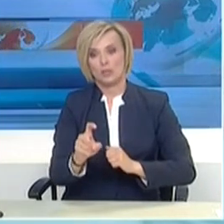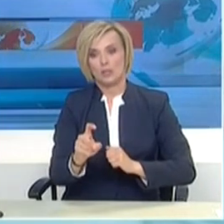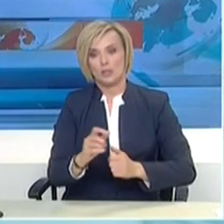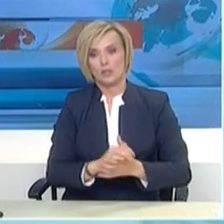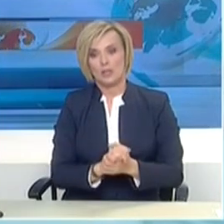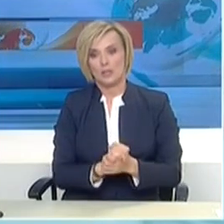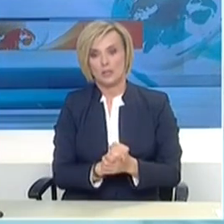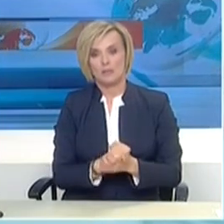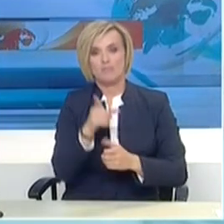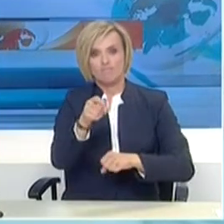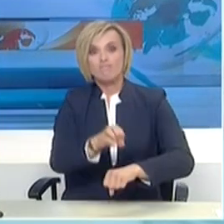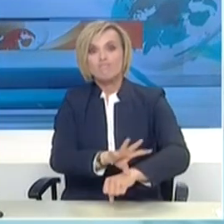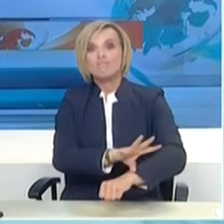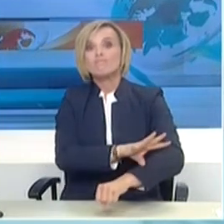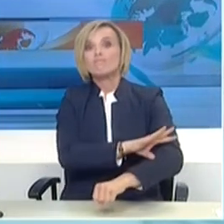είναι μανάδες και πατεράδες μας,